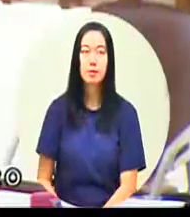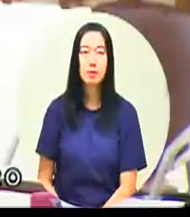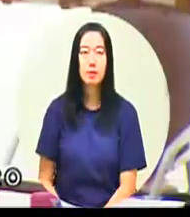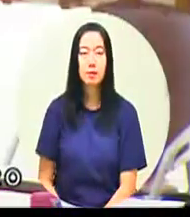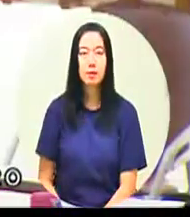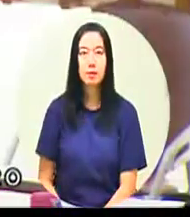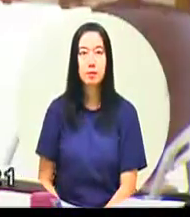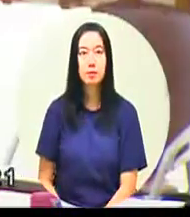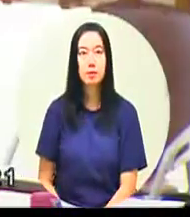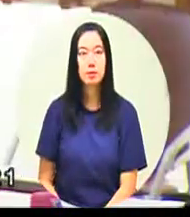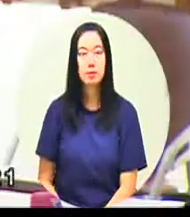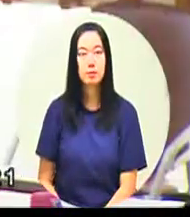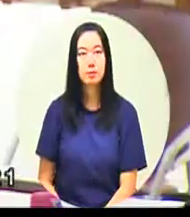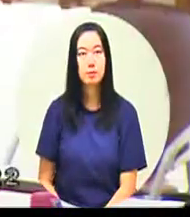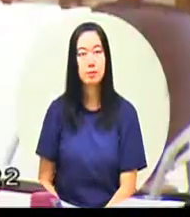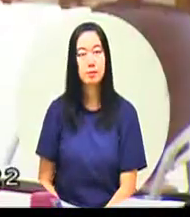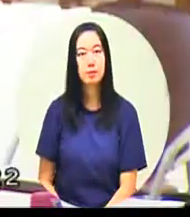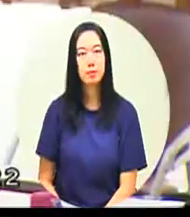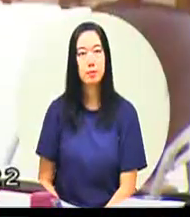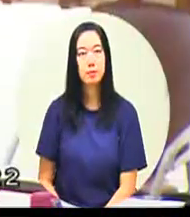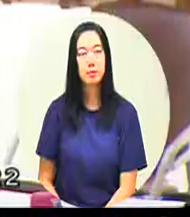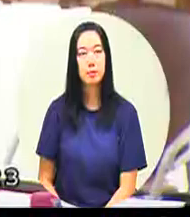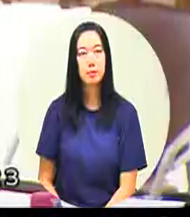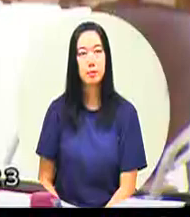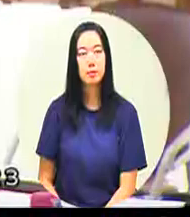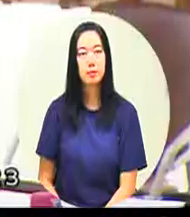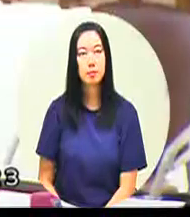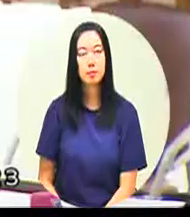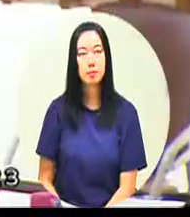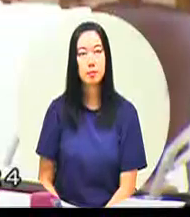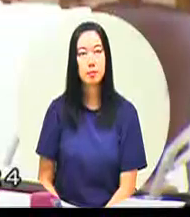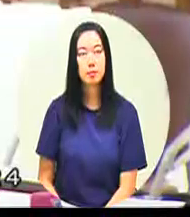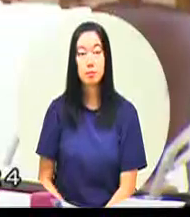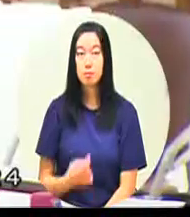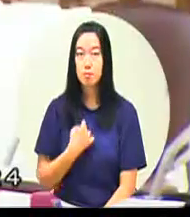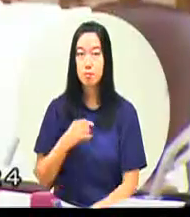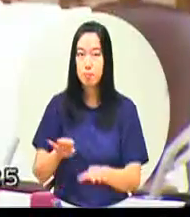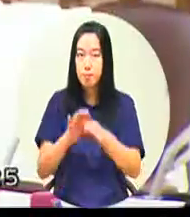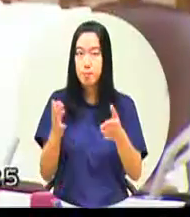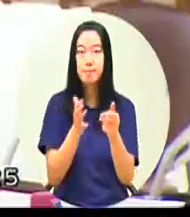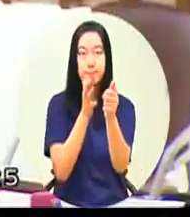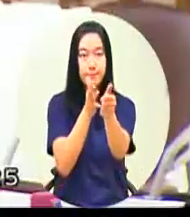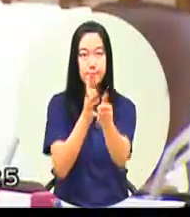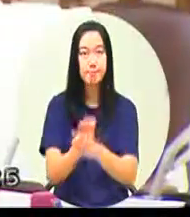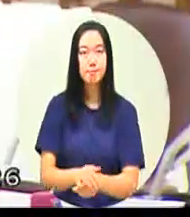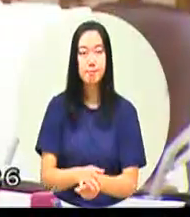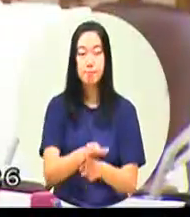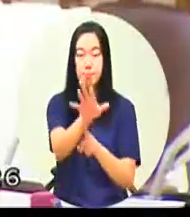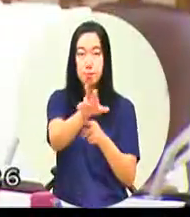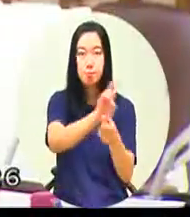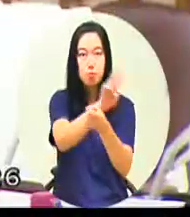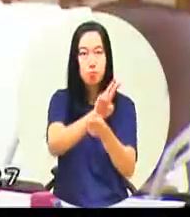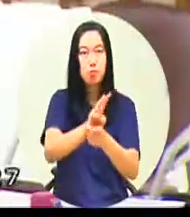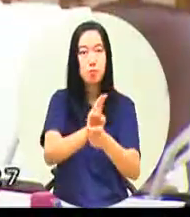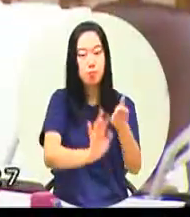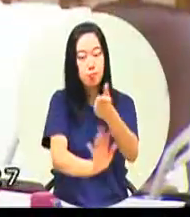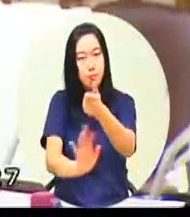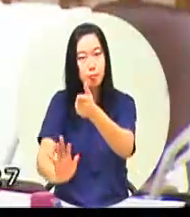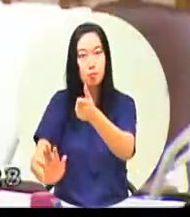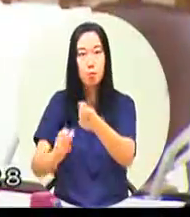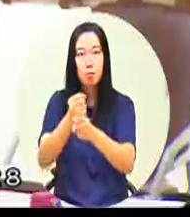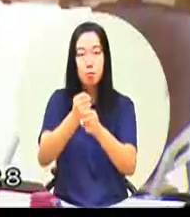候了。好，那我就进入今天我们农林业务好的质